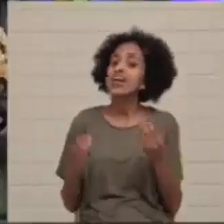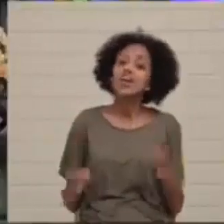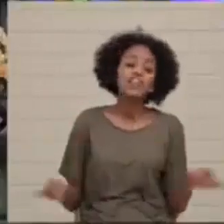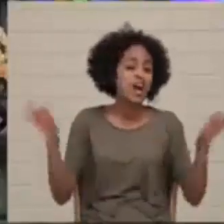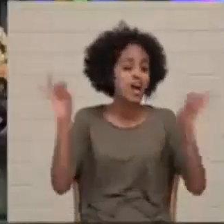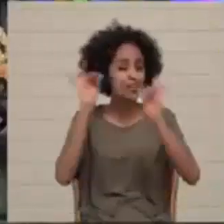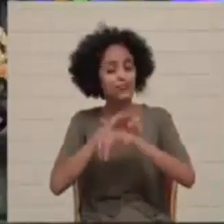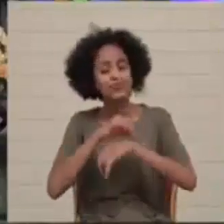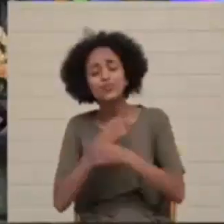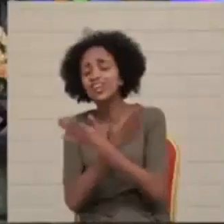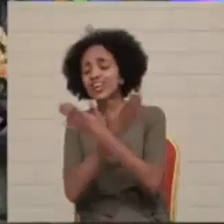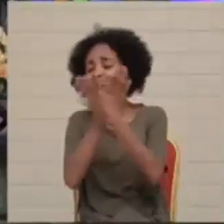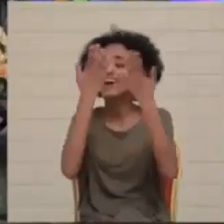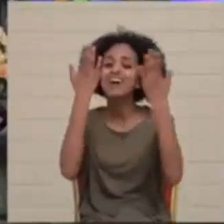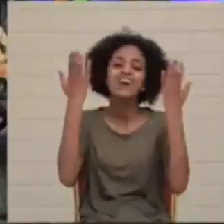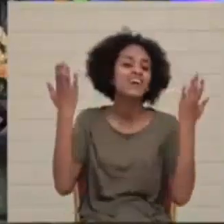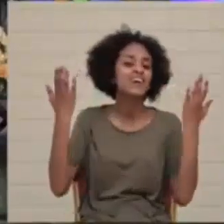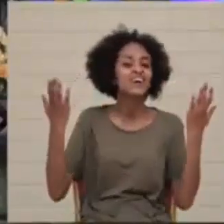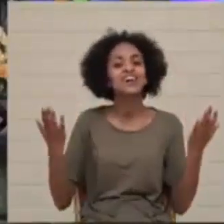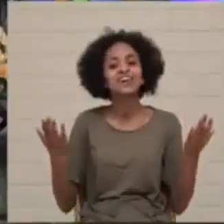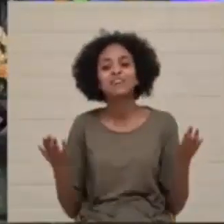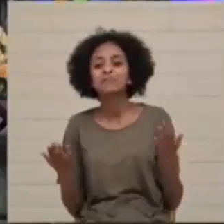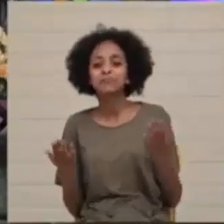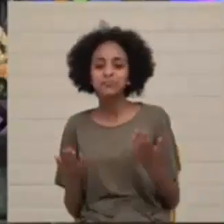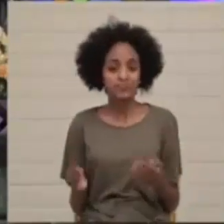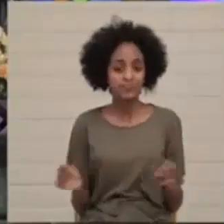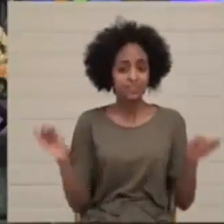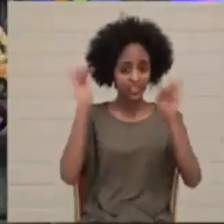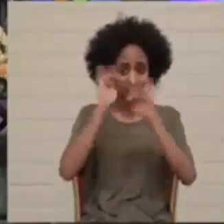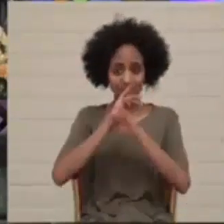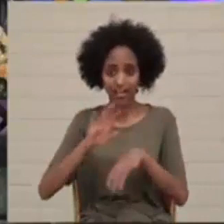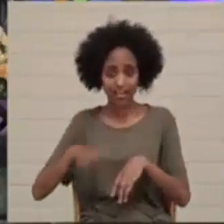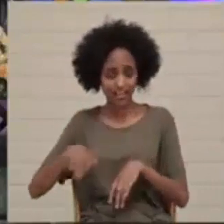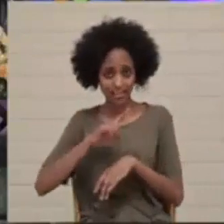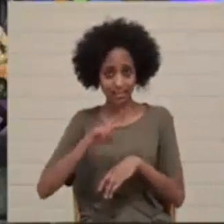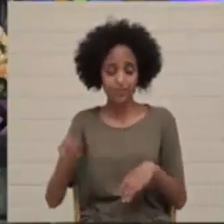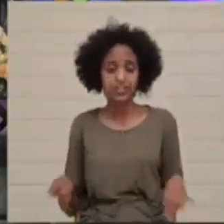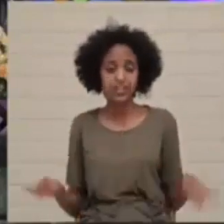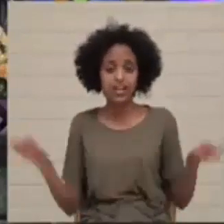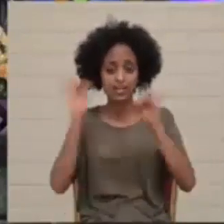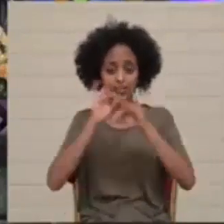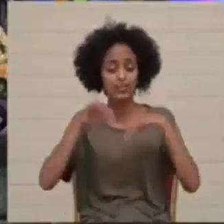ይነጋል ለሊቱ ይነጋል እንደ መሻይ